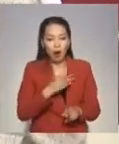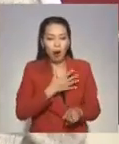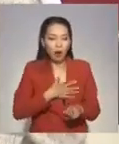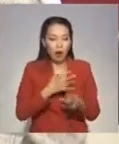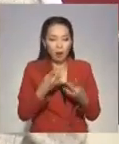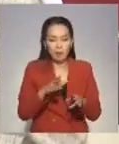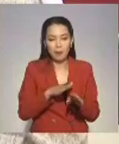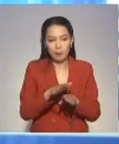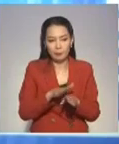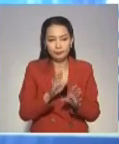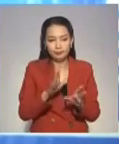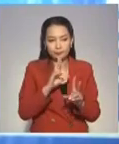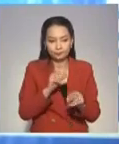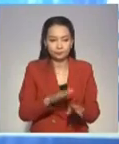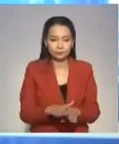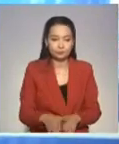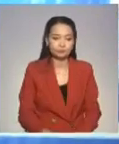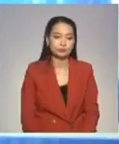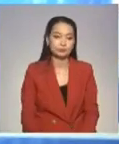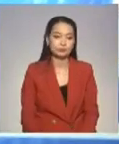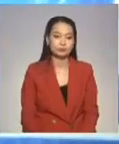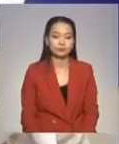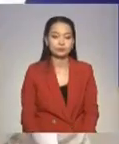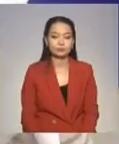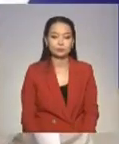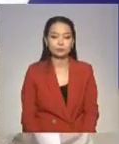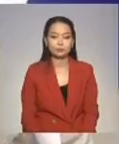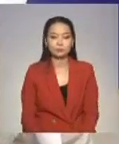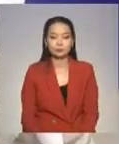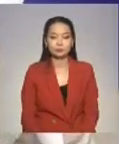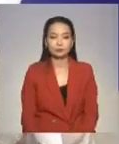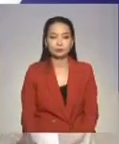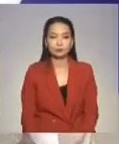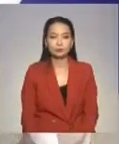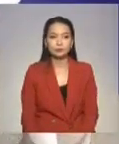қабылдауларды тұрақты түрде өткізіп келеді. Мөлдір Тоқтасынқызы, Жасұлан Мәлік, Астана Таймс, Қызылорда.